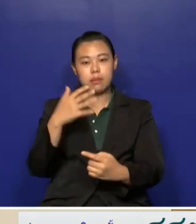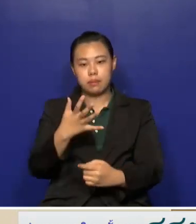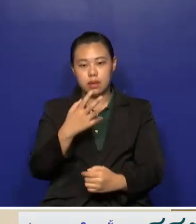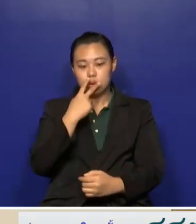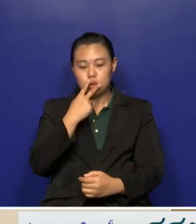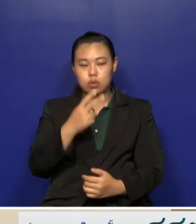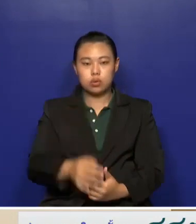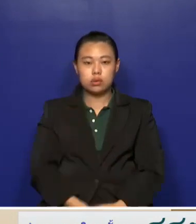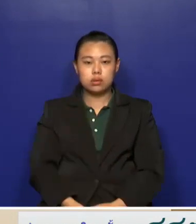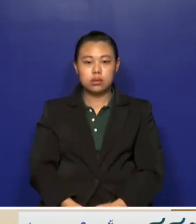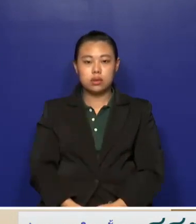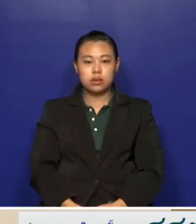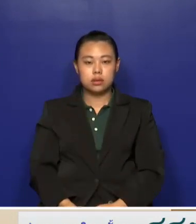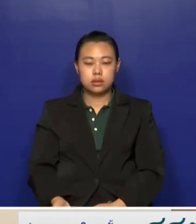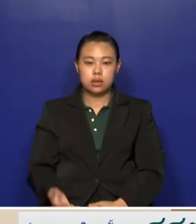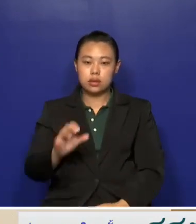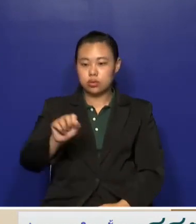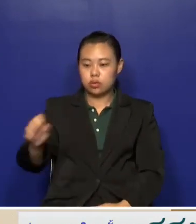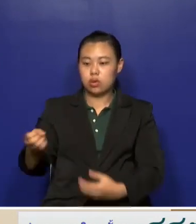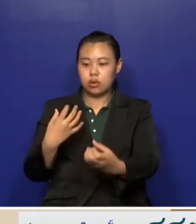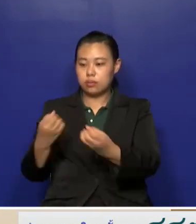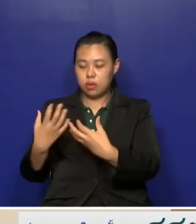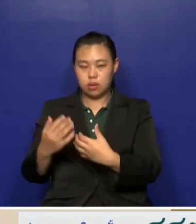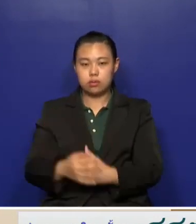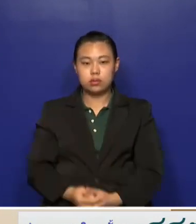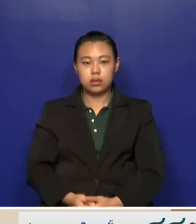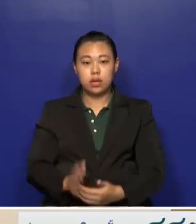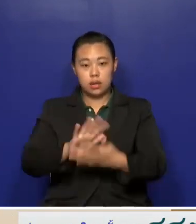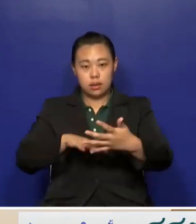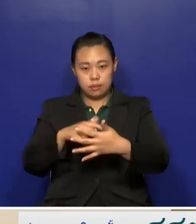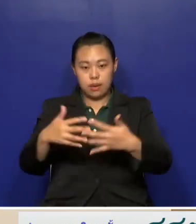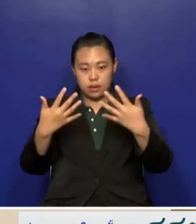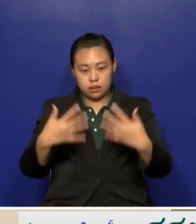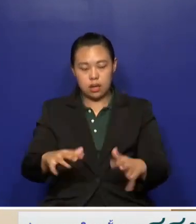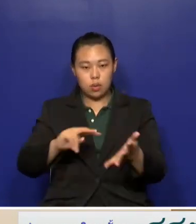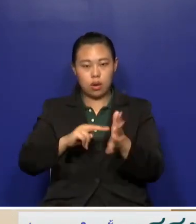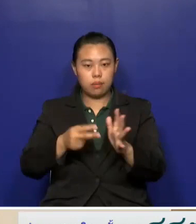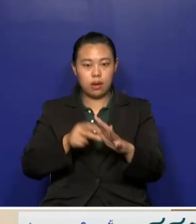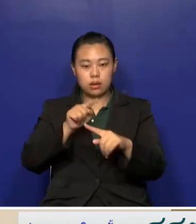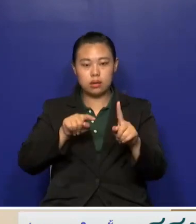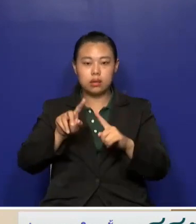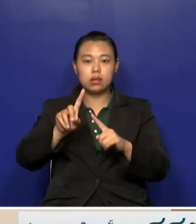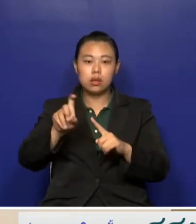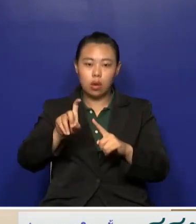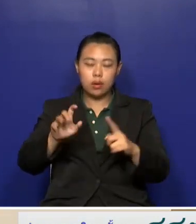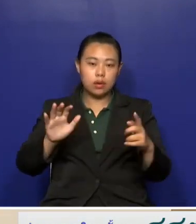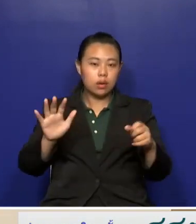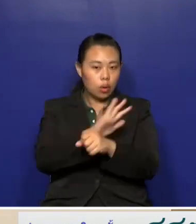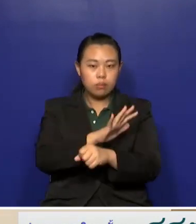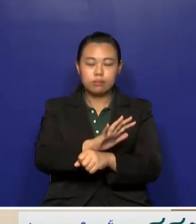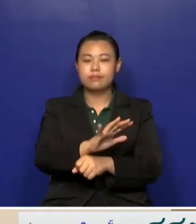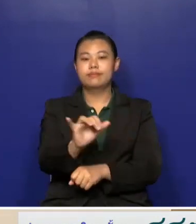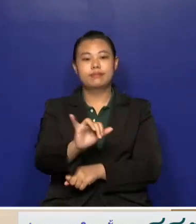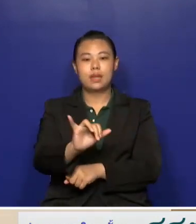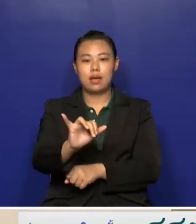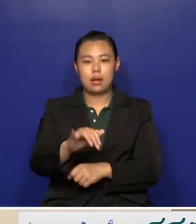ได้ให้ความเห็นเมื่อสักครู่นะครับว่าจริงๆการทำแผนเสร็จแล้วไม่ได้เสร็จร้อยไม่ได้หมายความว่าเรื่องนั้นเรียบร้อยแล้วนะครับการทำแผนเสร็จ